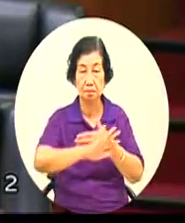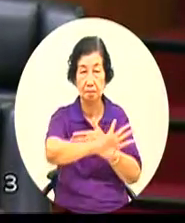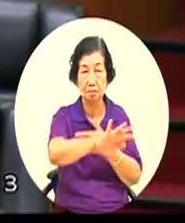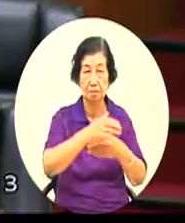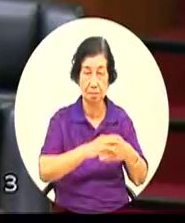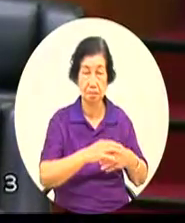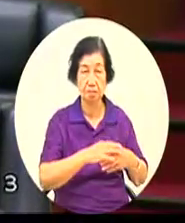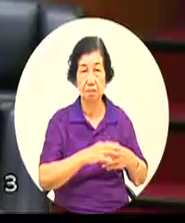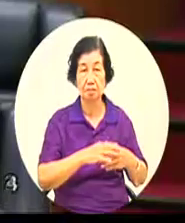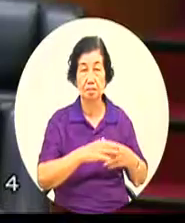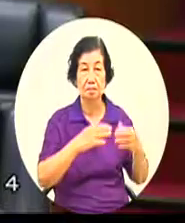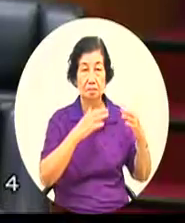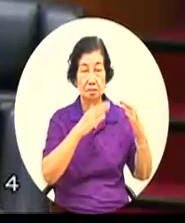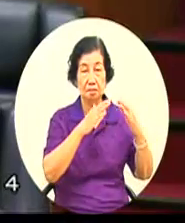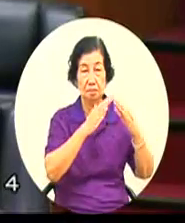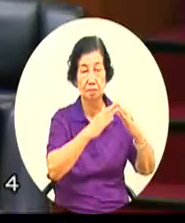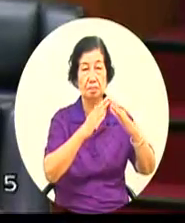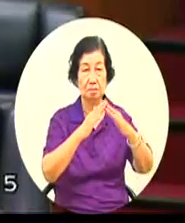不同于